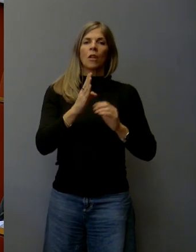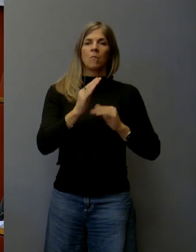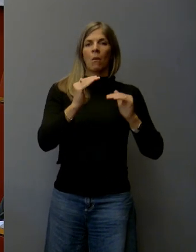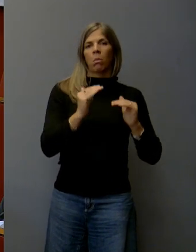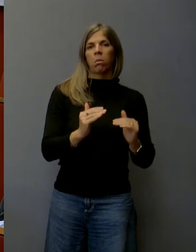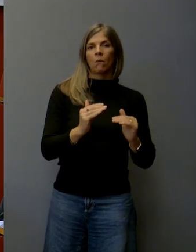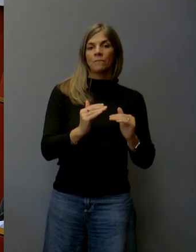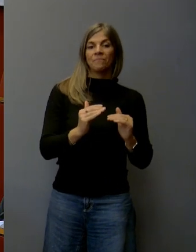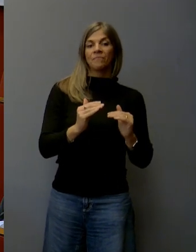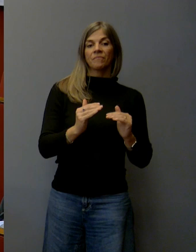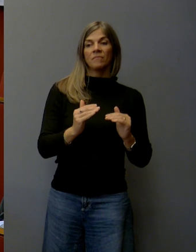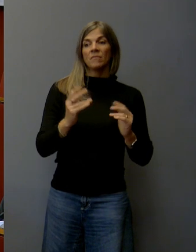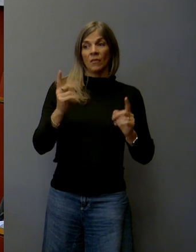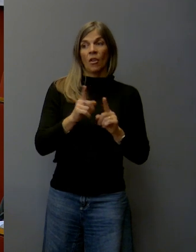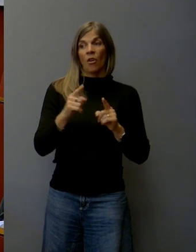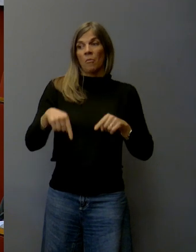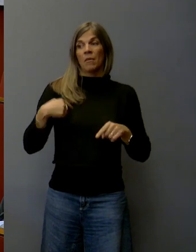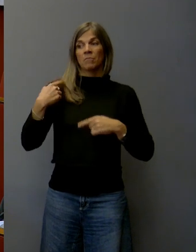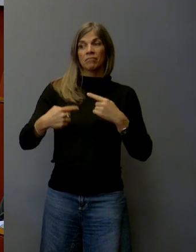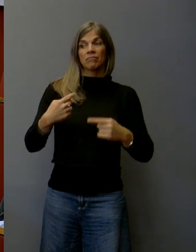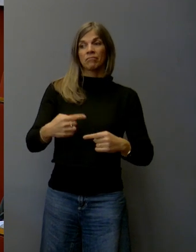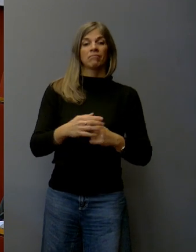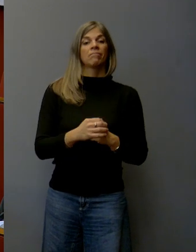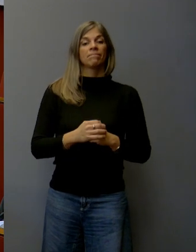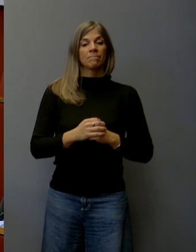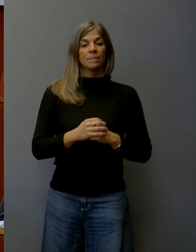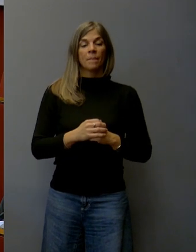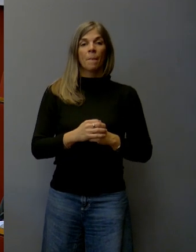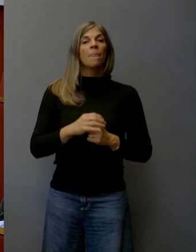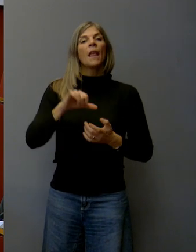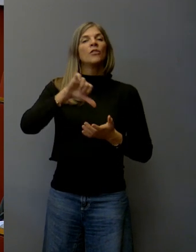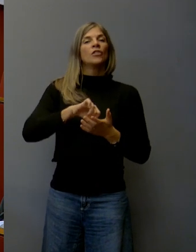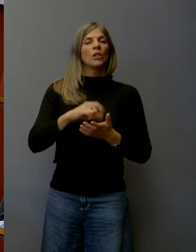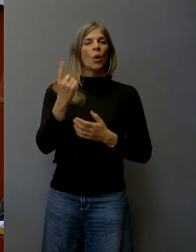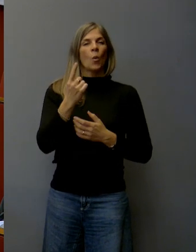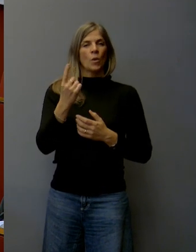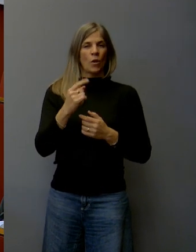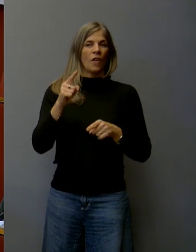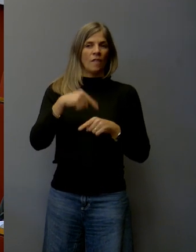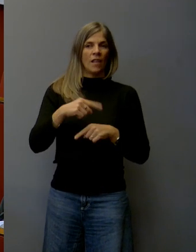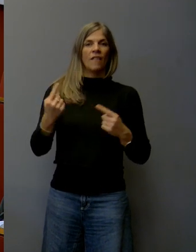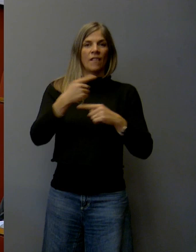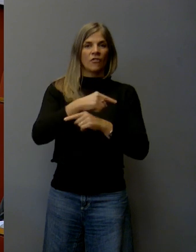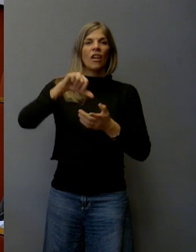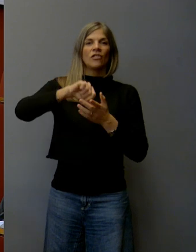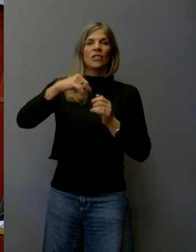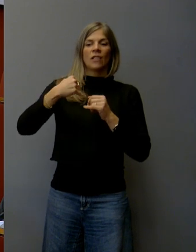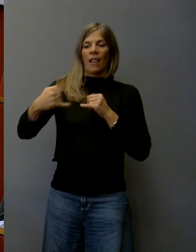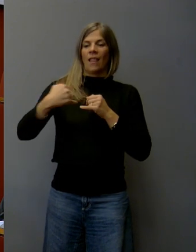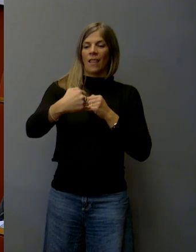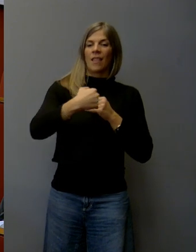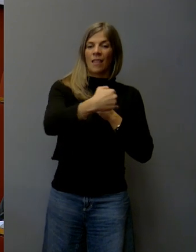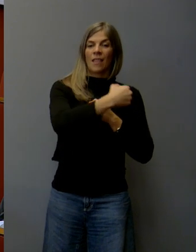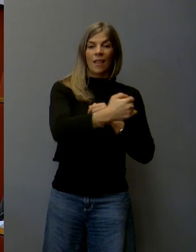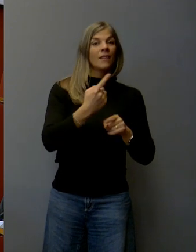quest'aula Io non l'ho mai visto Ne parlerò quando si parlerà di cultura Allora però di iniquità in questo